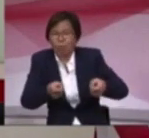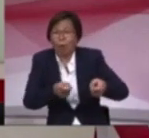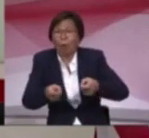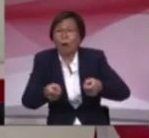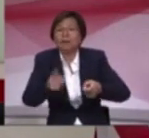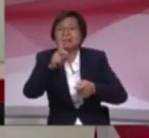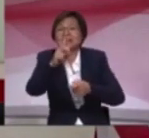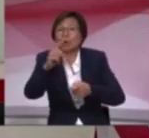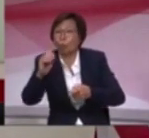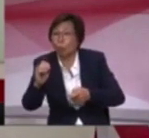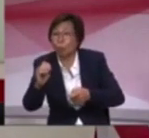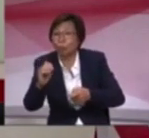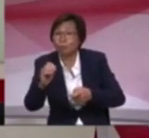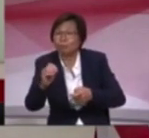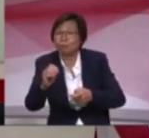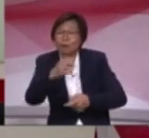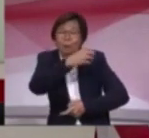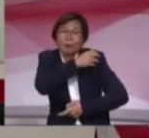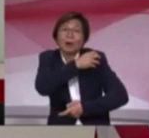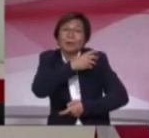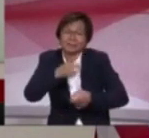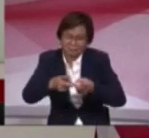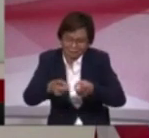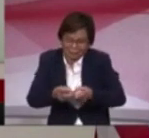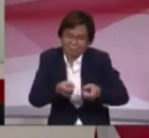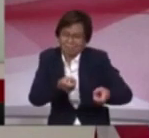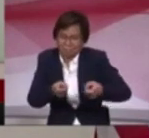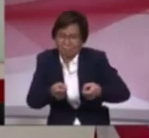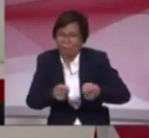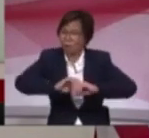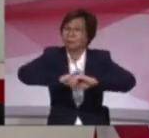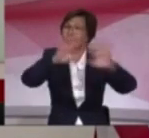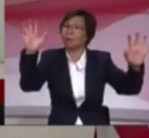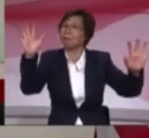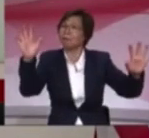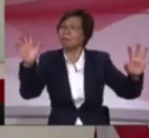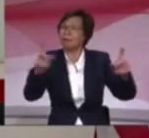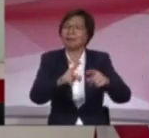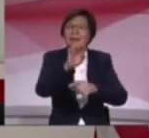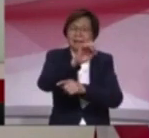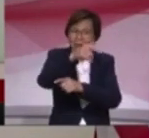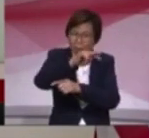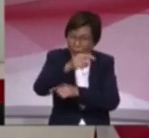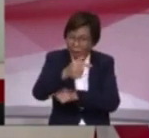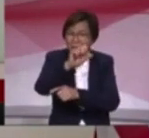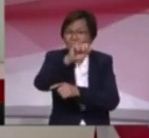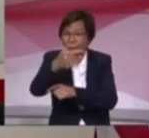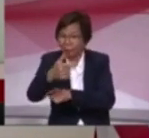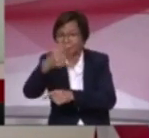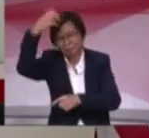daerah pentadbiran di bawah pegawai daerah tu. Very clear. Daerah Sepang, kalau di